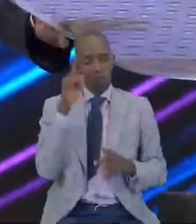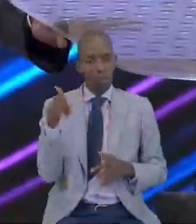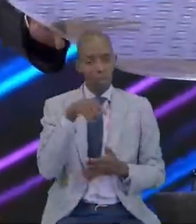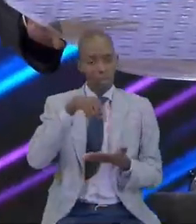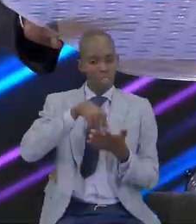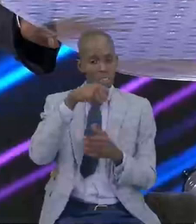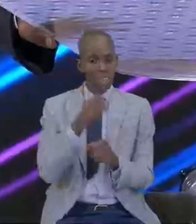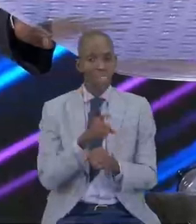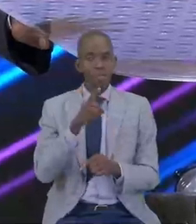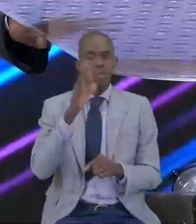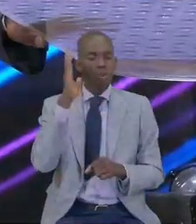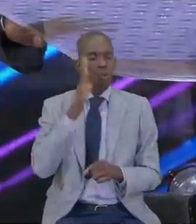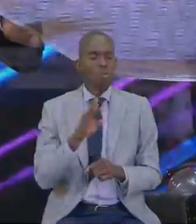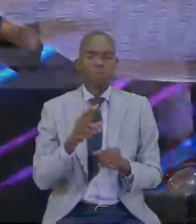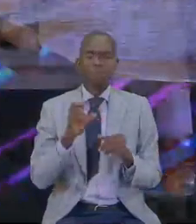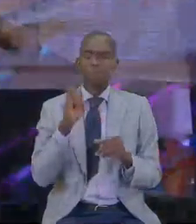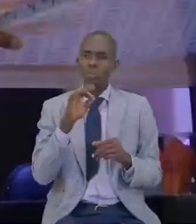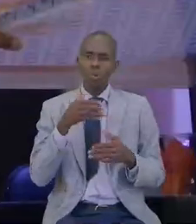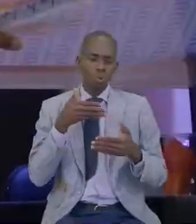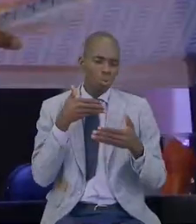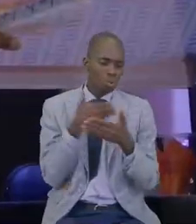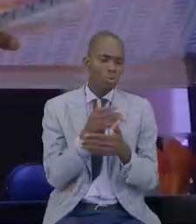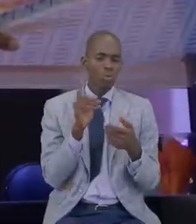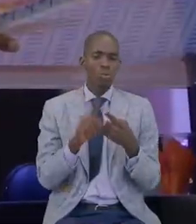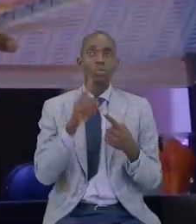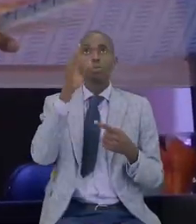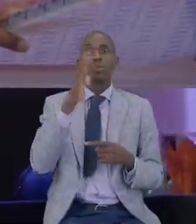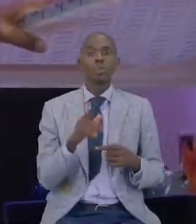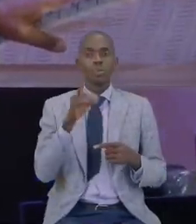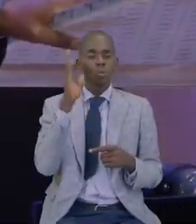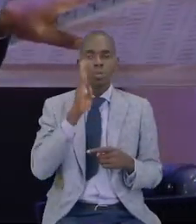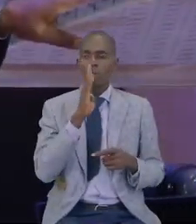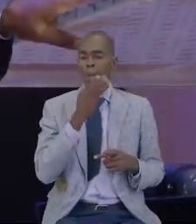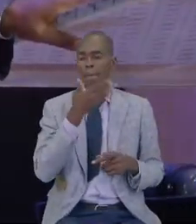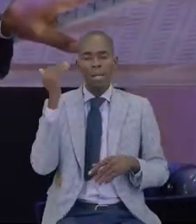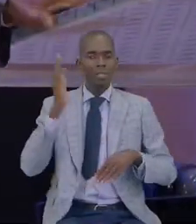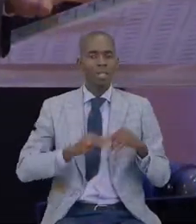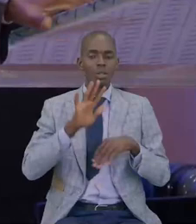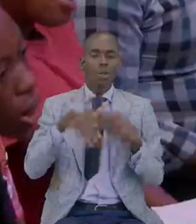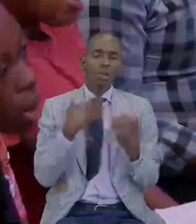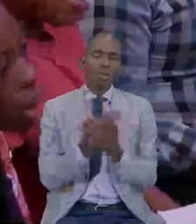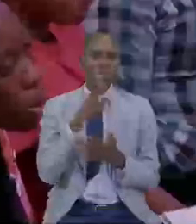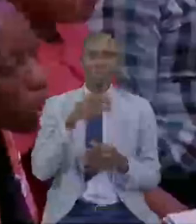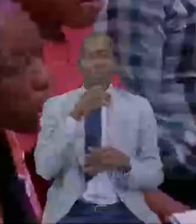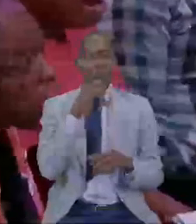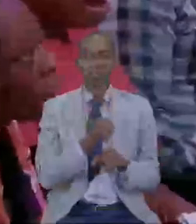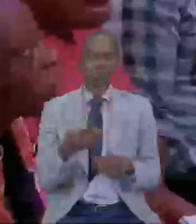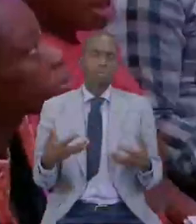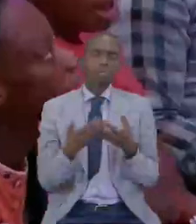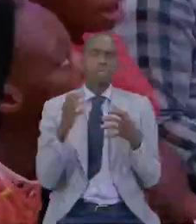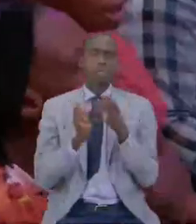tellement marcher avec Dieu. Tu seras meilleur que tous tes pères au nom de Jésus. Et tu